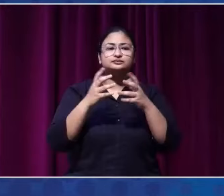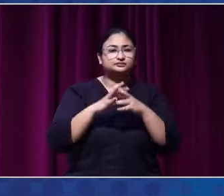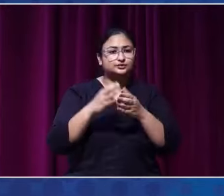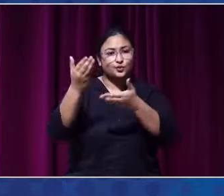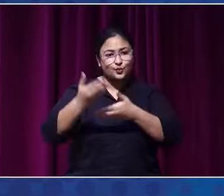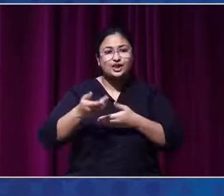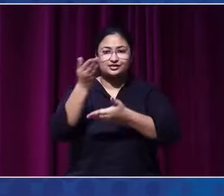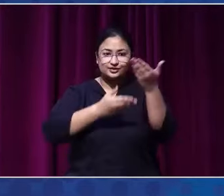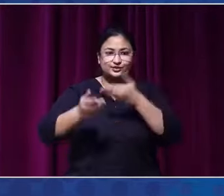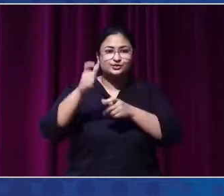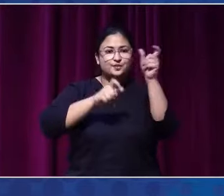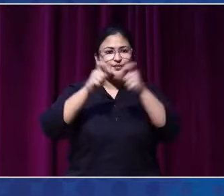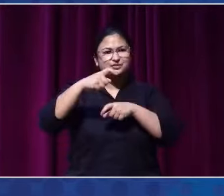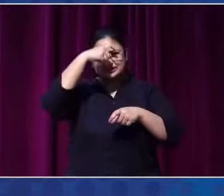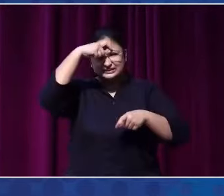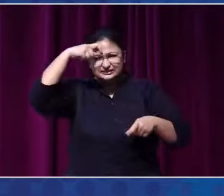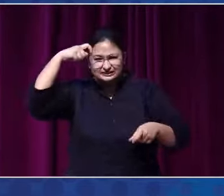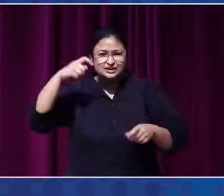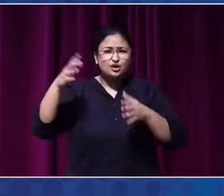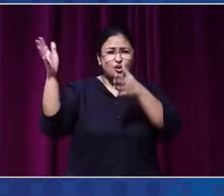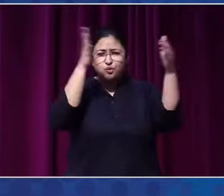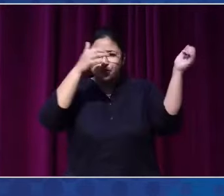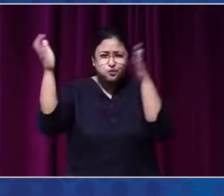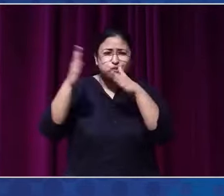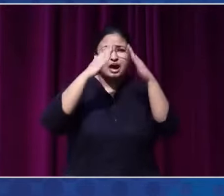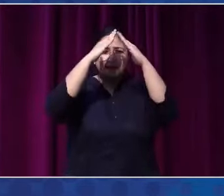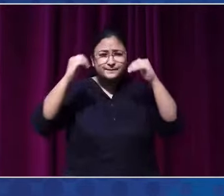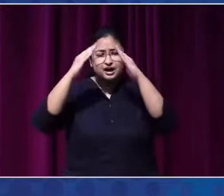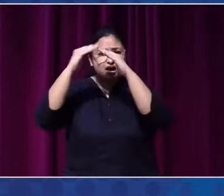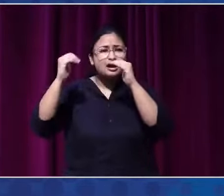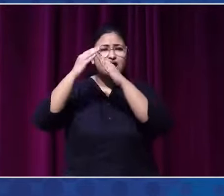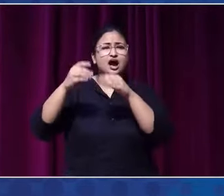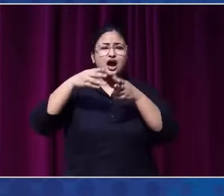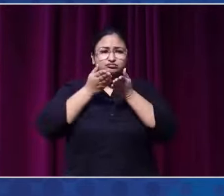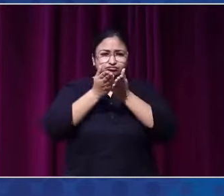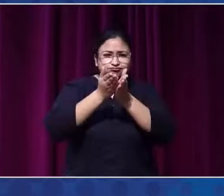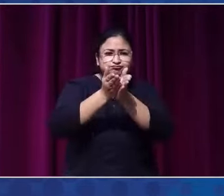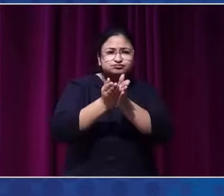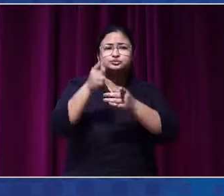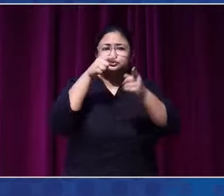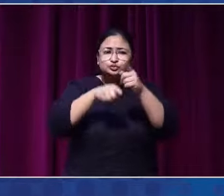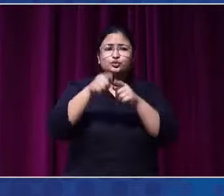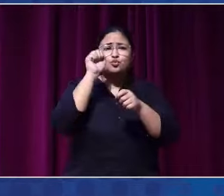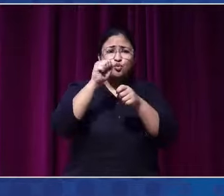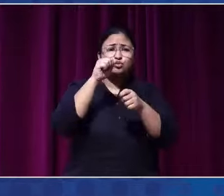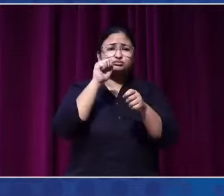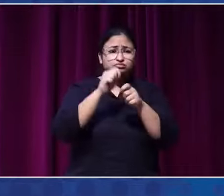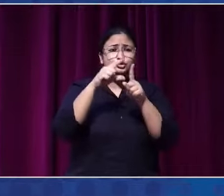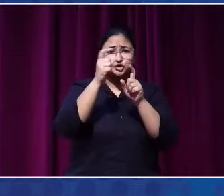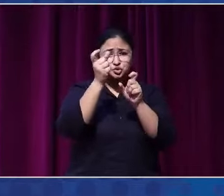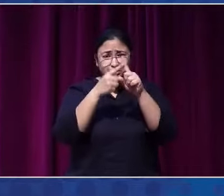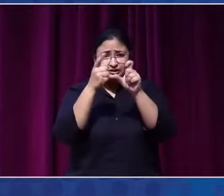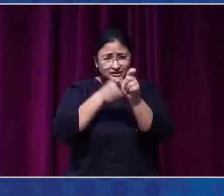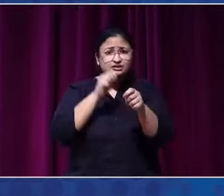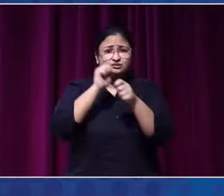जिन्होंने भीषण गर्मी में, कहीं तूफान में, कहीं पहाड़ पर या किसी नाव में फर्ज अपना निभाया बगैर